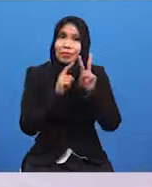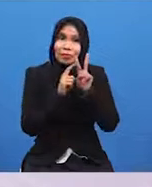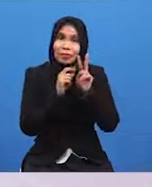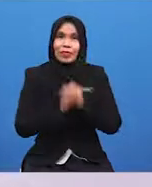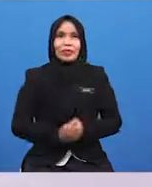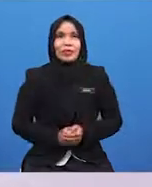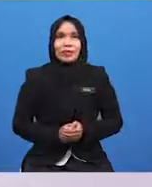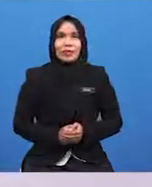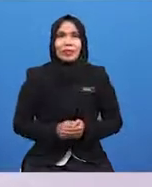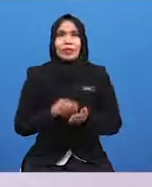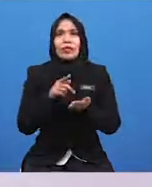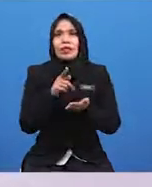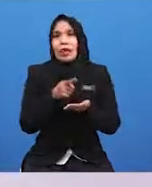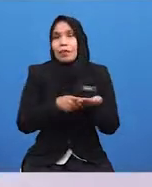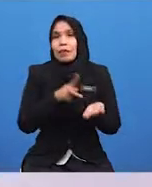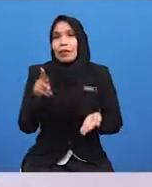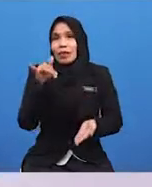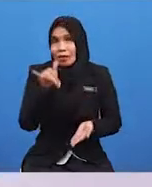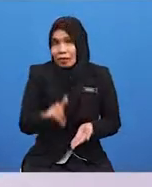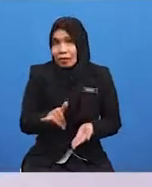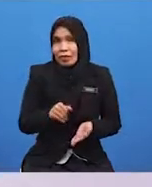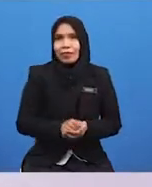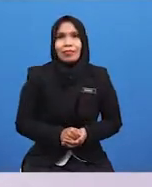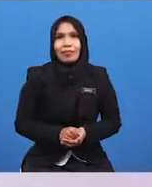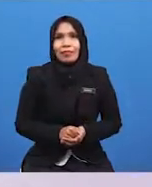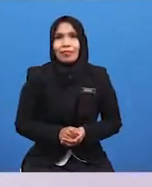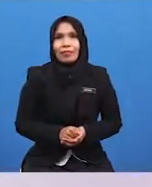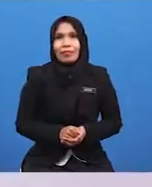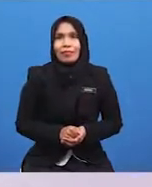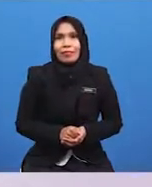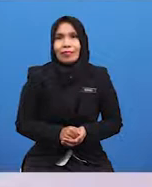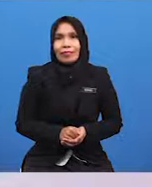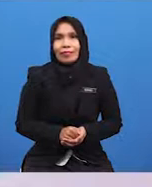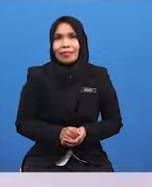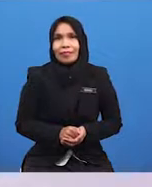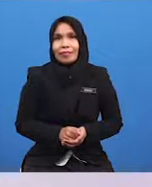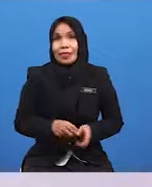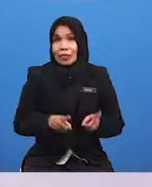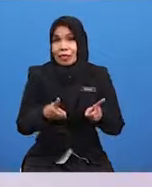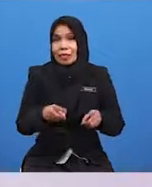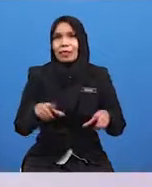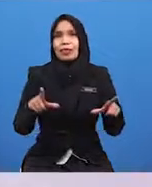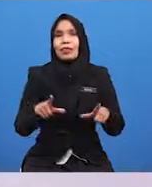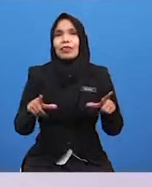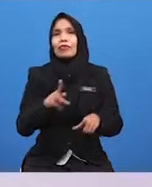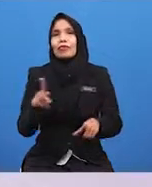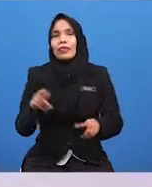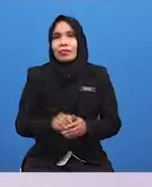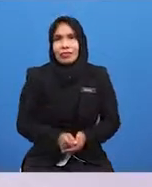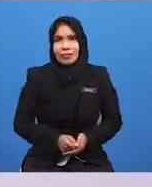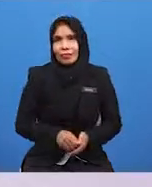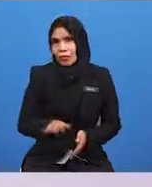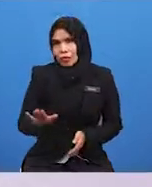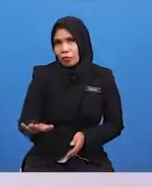janggir sedang melakukan mudah itu mandi chegou Bagaimanakah kita